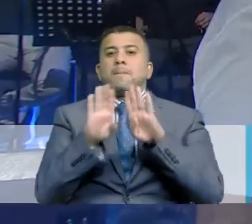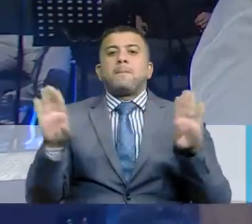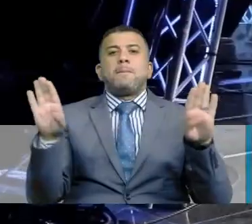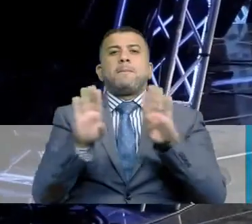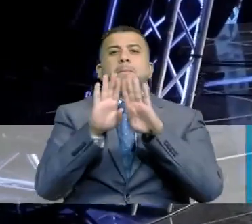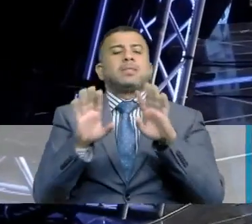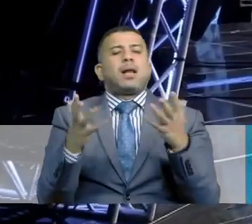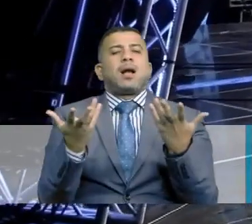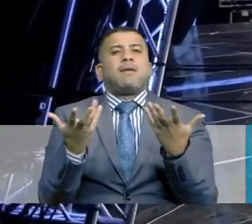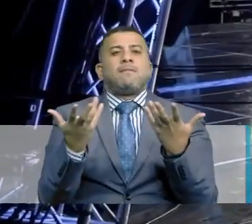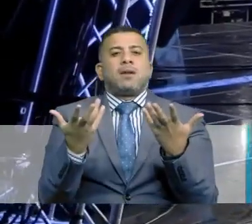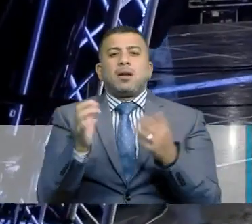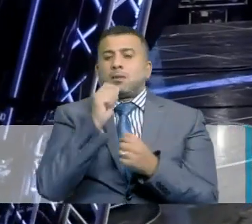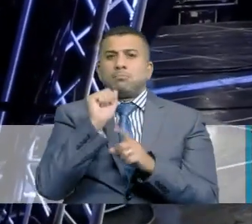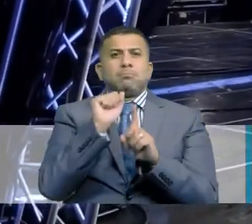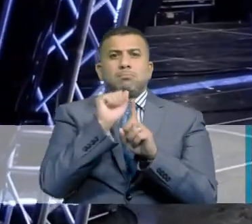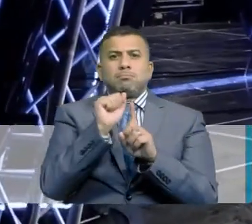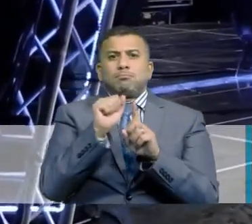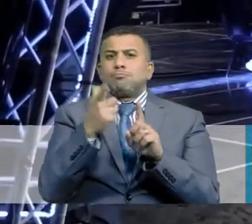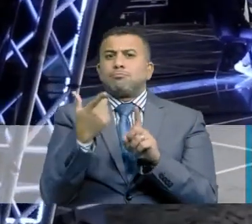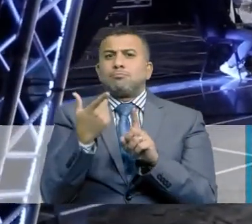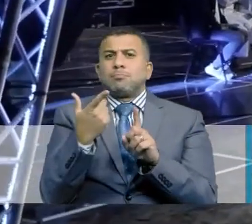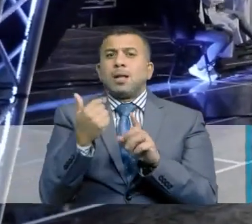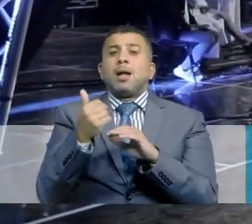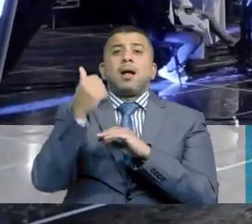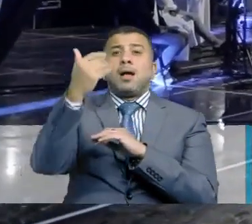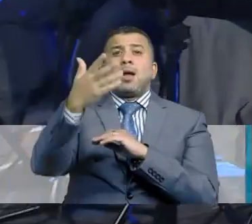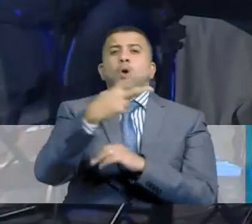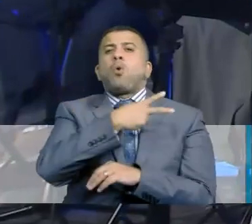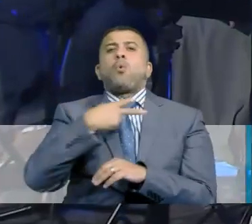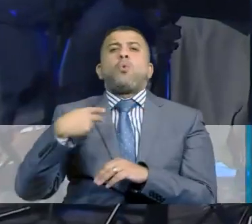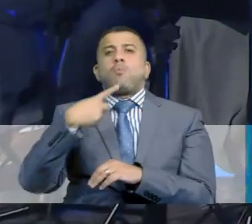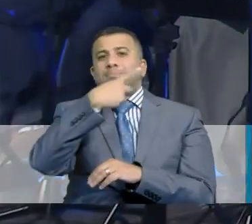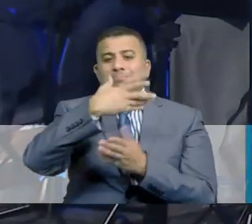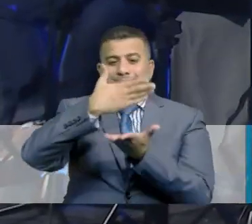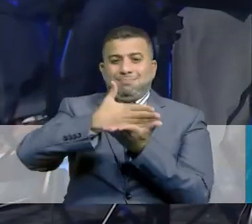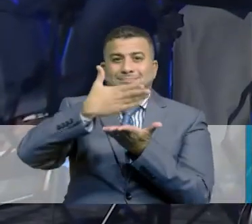المجاز؟ نعم، تم تخصيص ساحات خلف دوائر الحكومية،